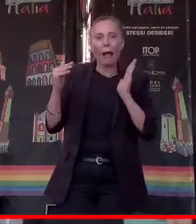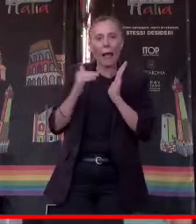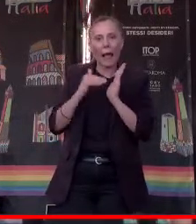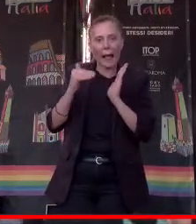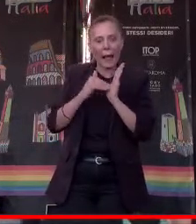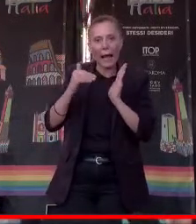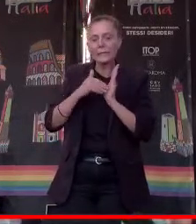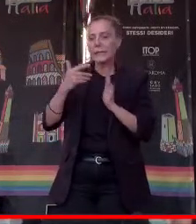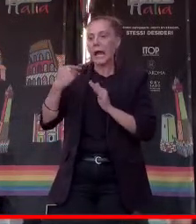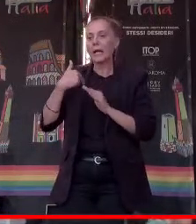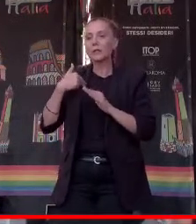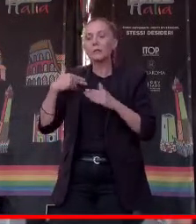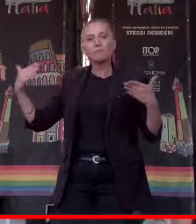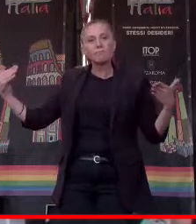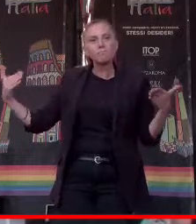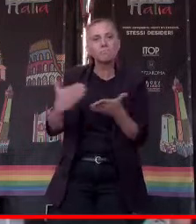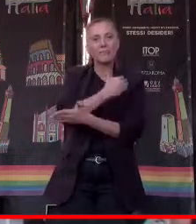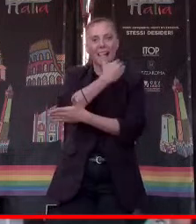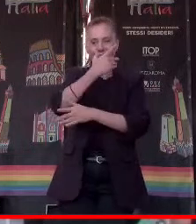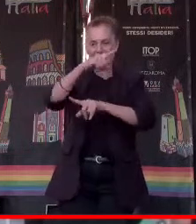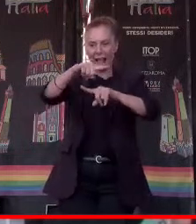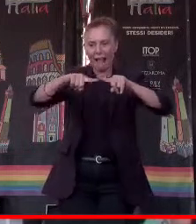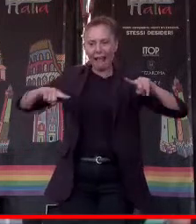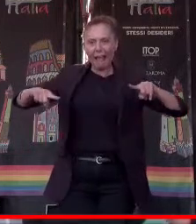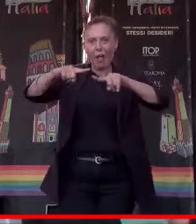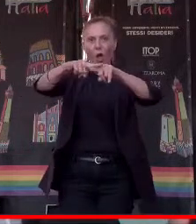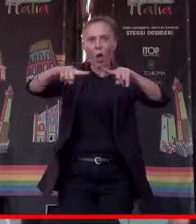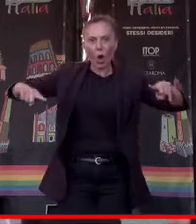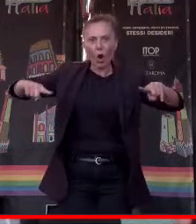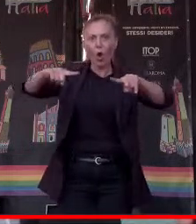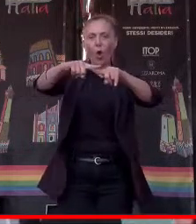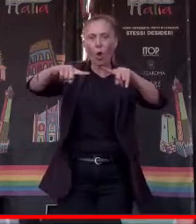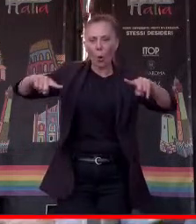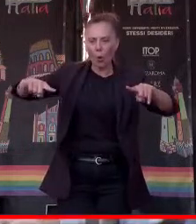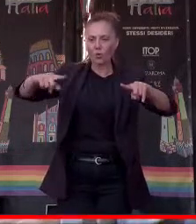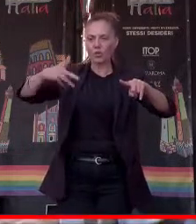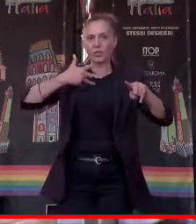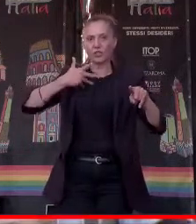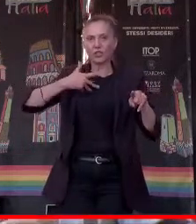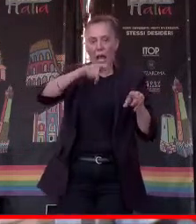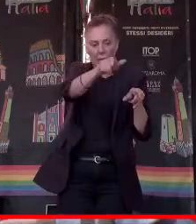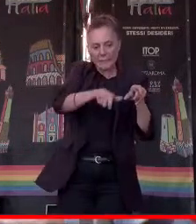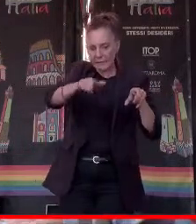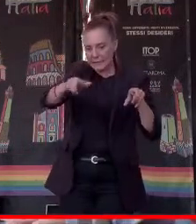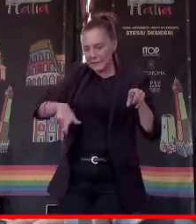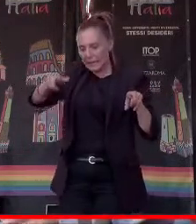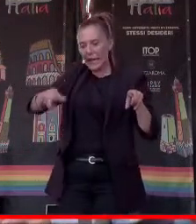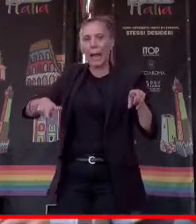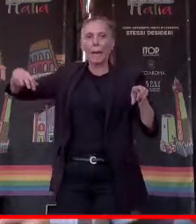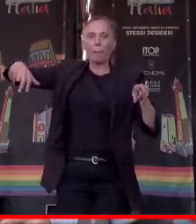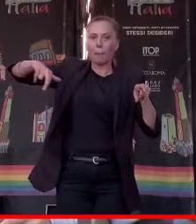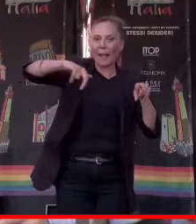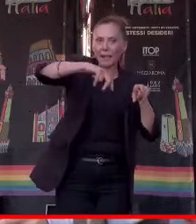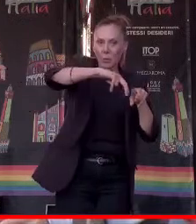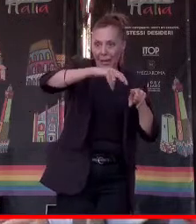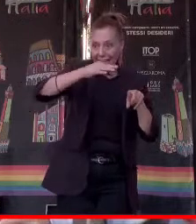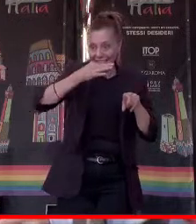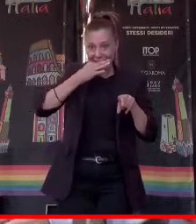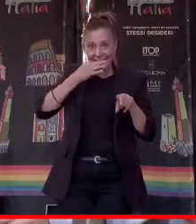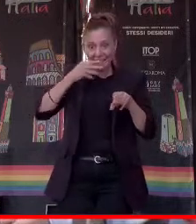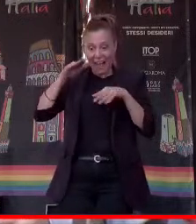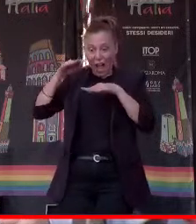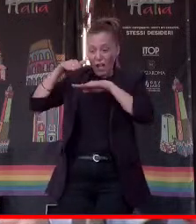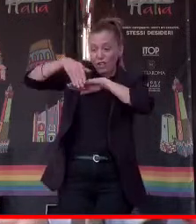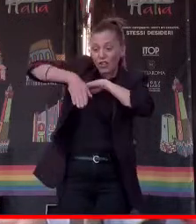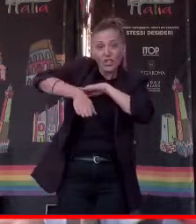a una serie di incroci e quindi una serie di strisce pedonali, quindi non parlo di scivoli